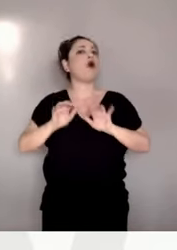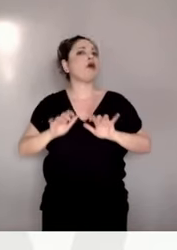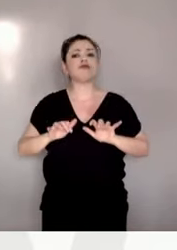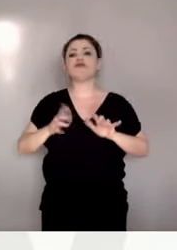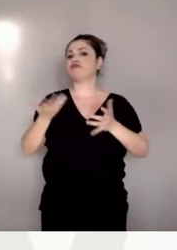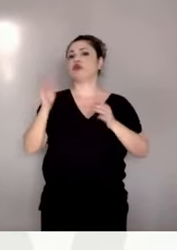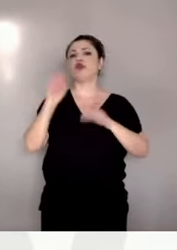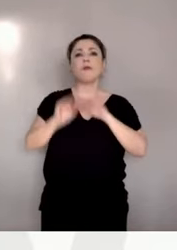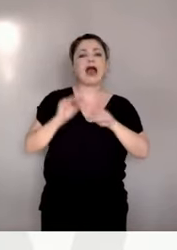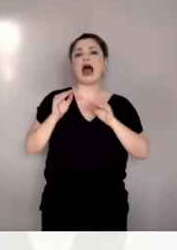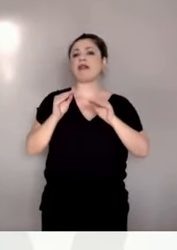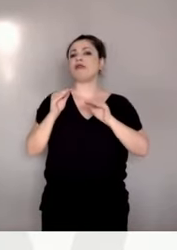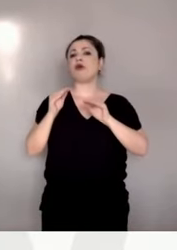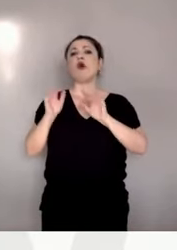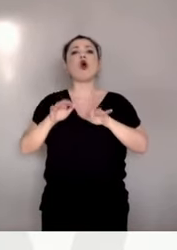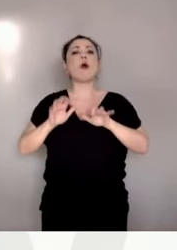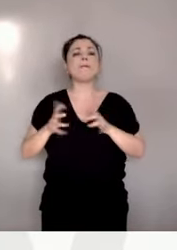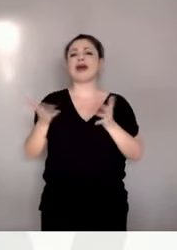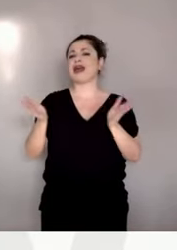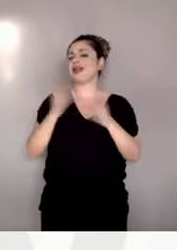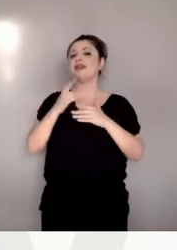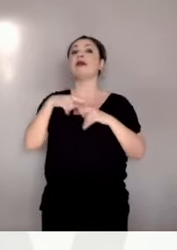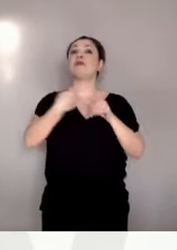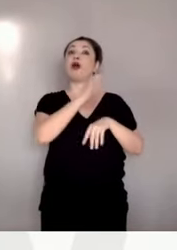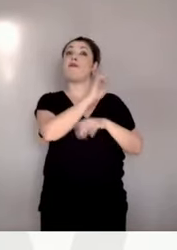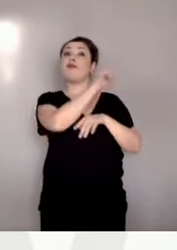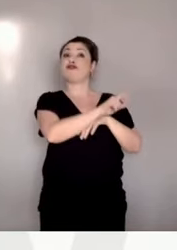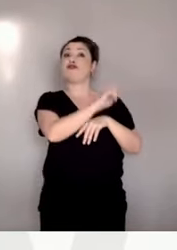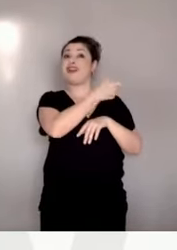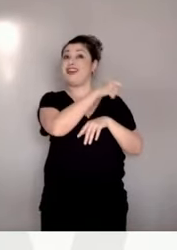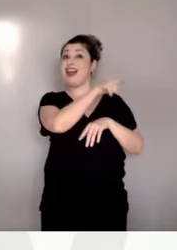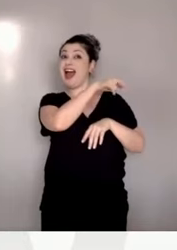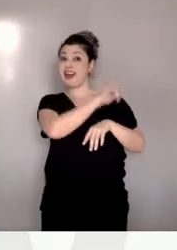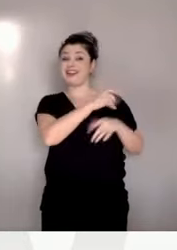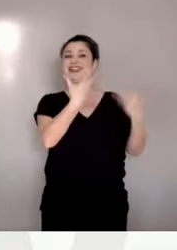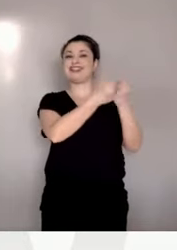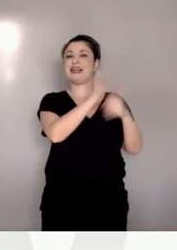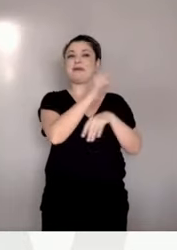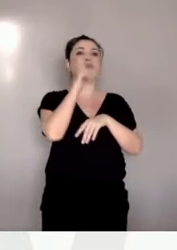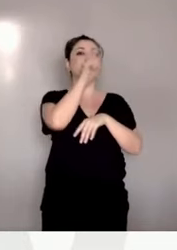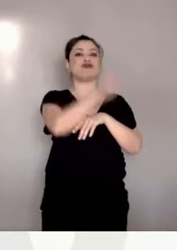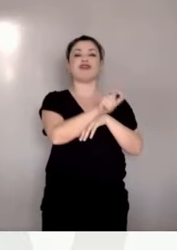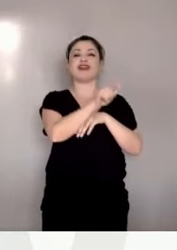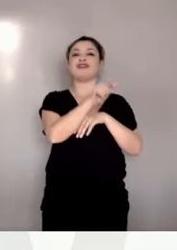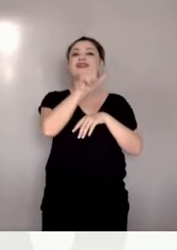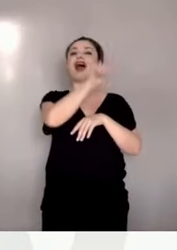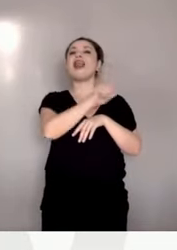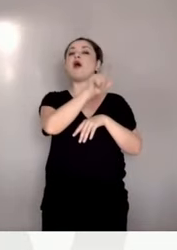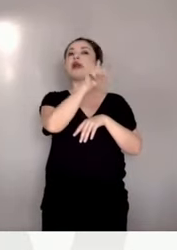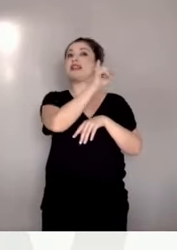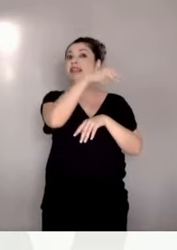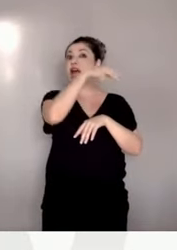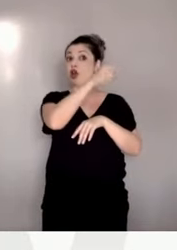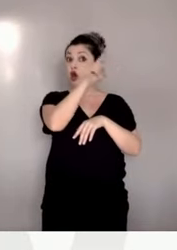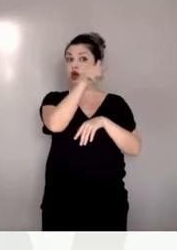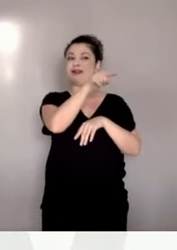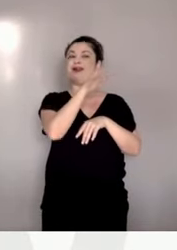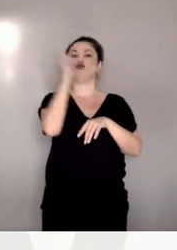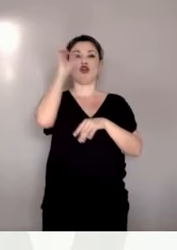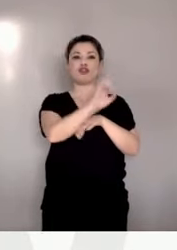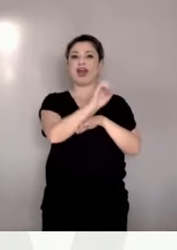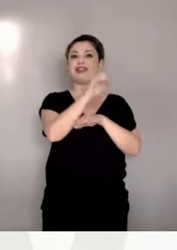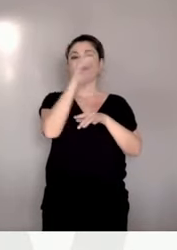domande, perché poi il professor Ghilardi, insieme alla professoressa Laura Sanò, docente di